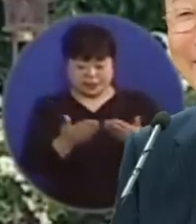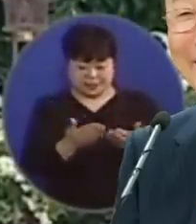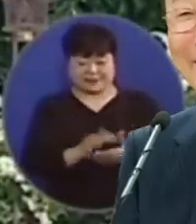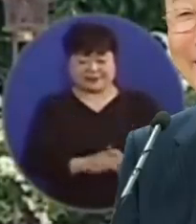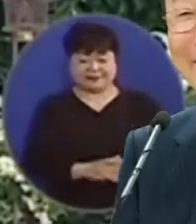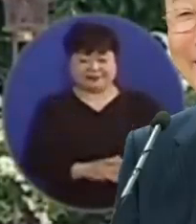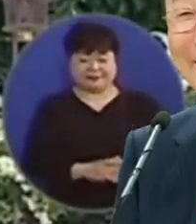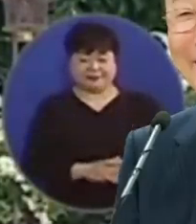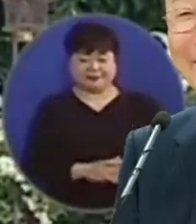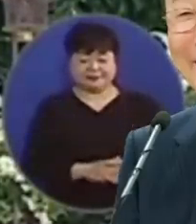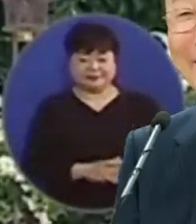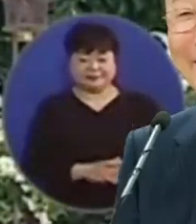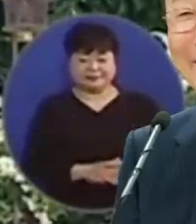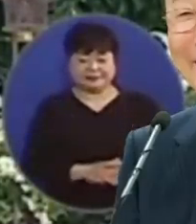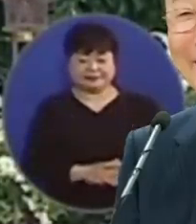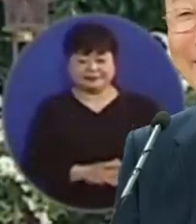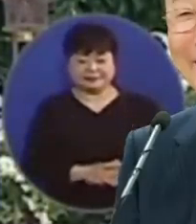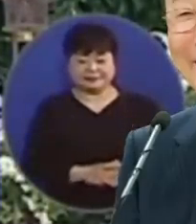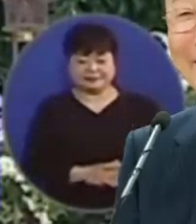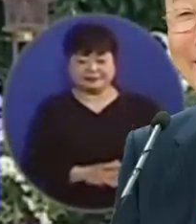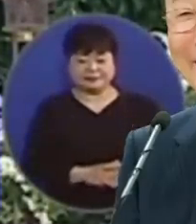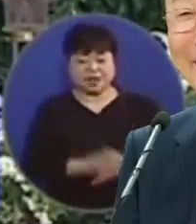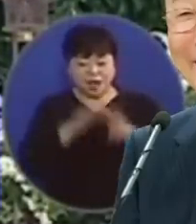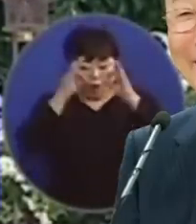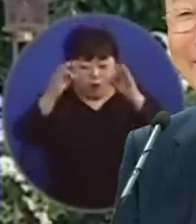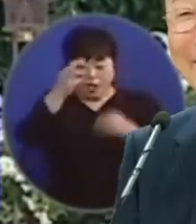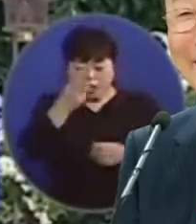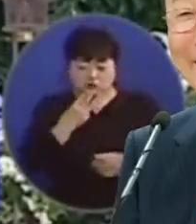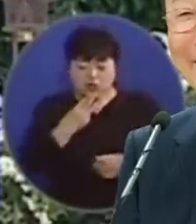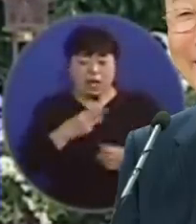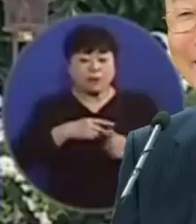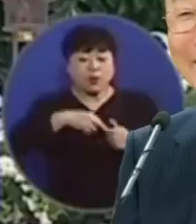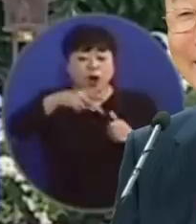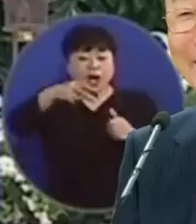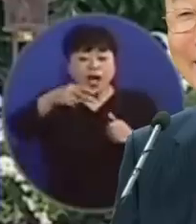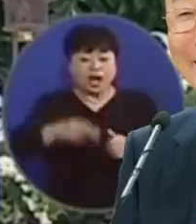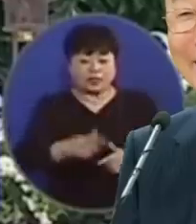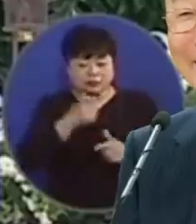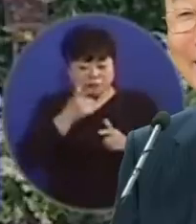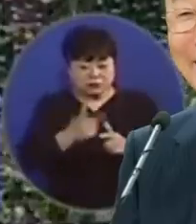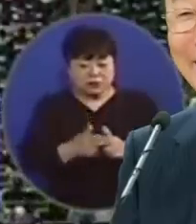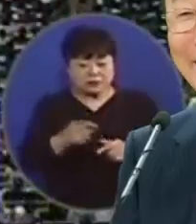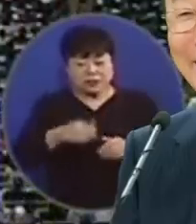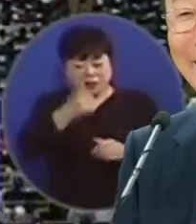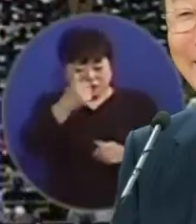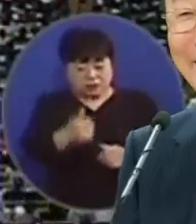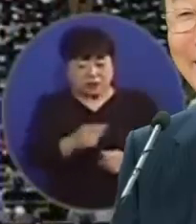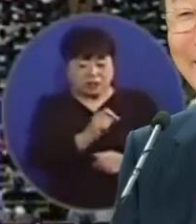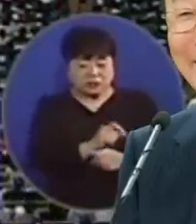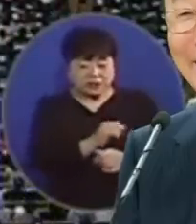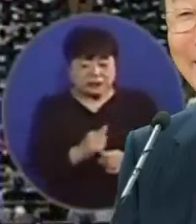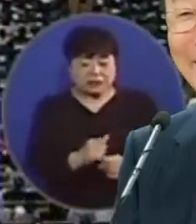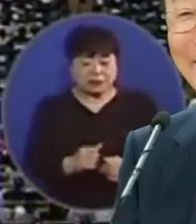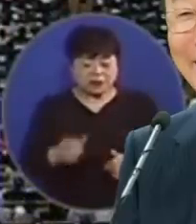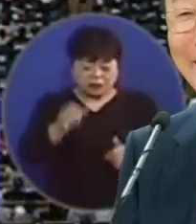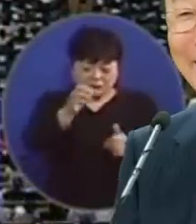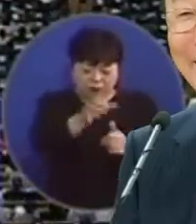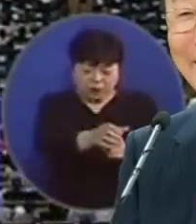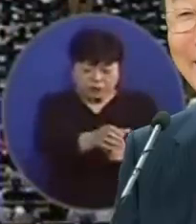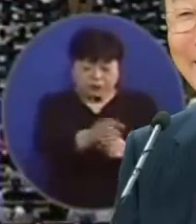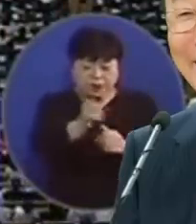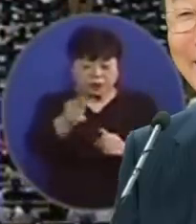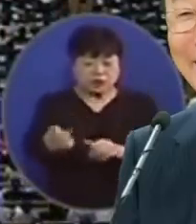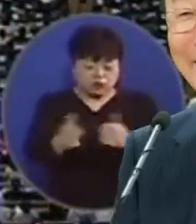마태복음 20장 18절로 19절에 보라 우리가 예루살렘으로 올라가노니 인자가 대제사장들과 서기관들에게 넘겨지며